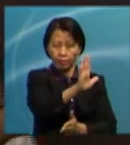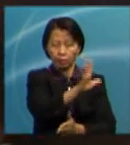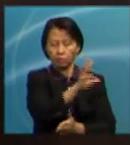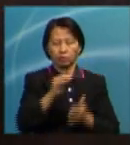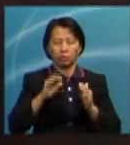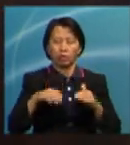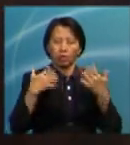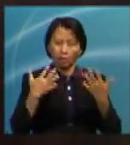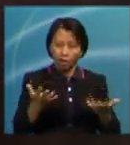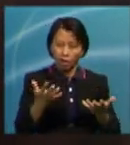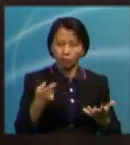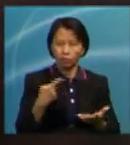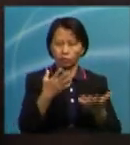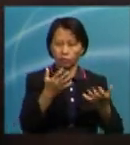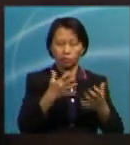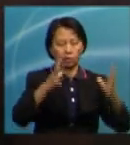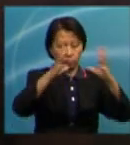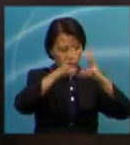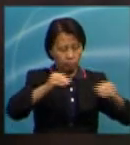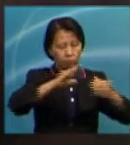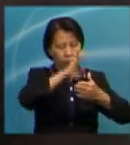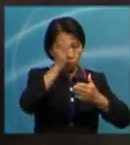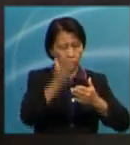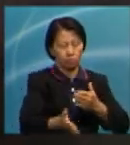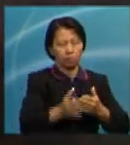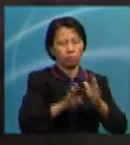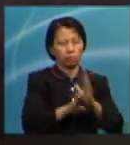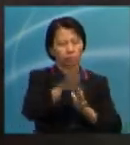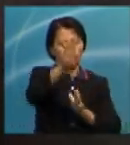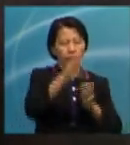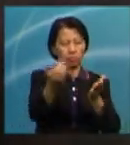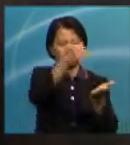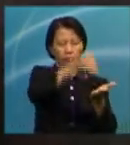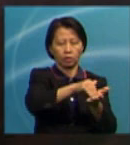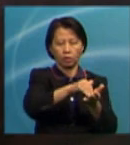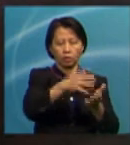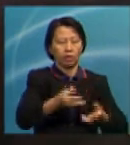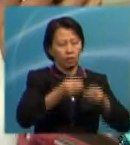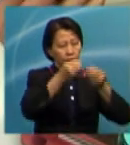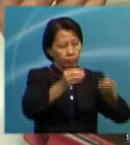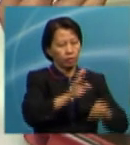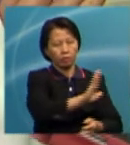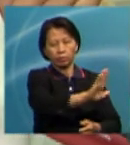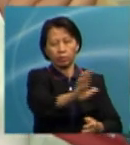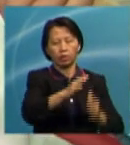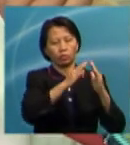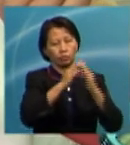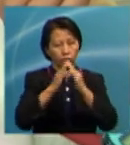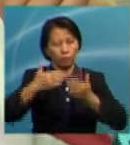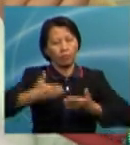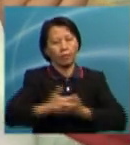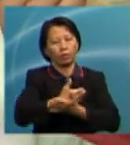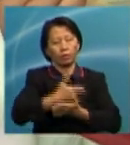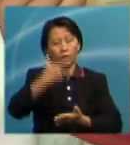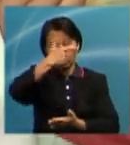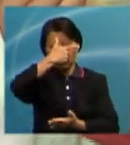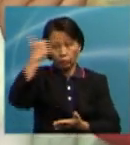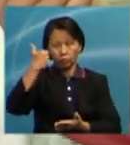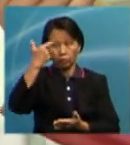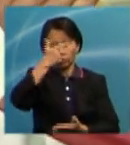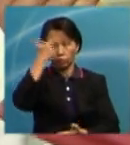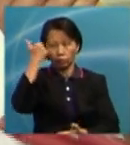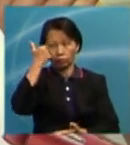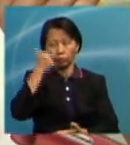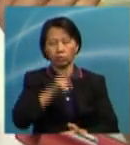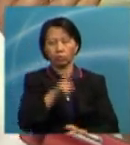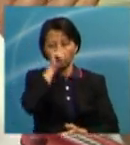bagaimana yang kita nak menyelesaikan pembangunan semula dan memberi mereka perumahan yang baru kerana